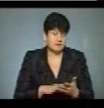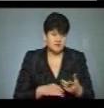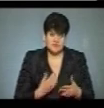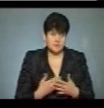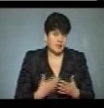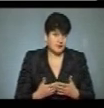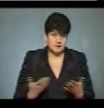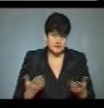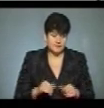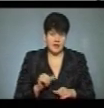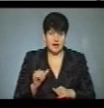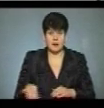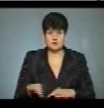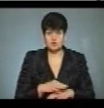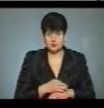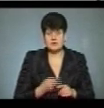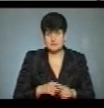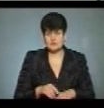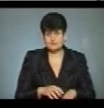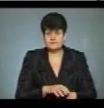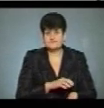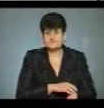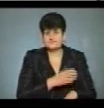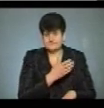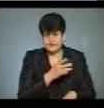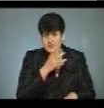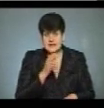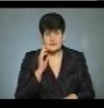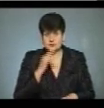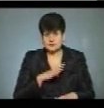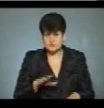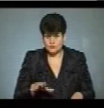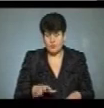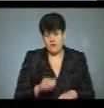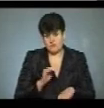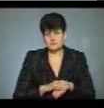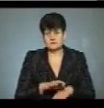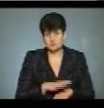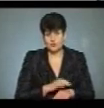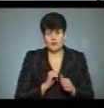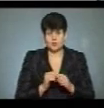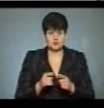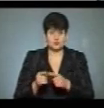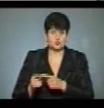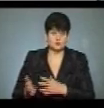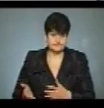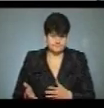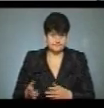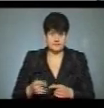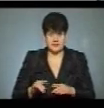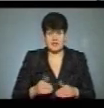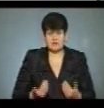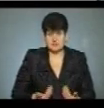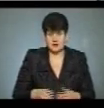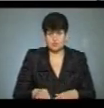приклад, крім шлюбу. Так було в Радянському Союзі, секса у нас не було, але секс був. В кожному кутку. Це як в житті, як